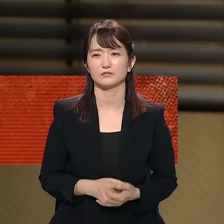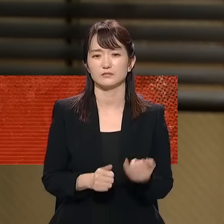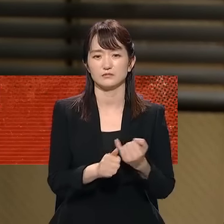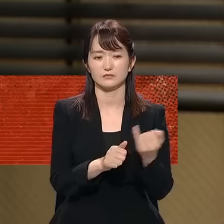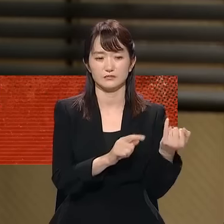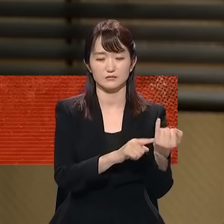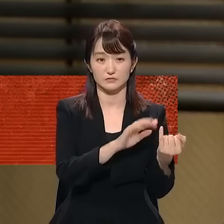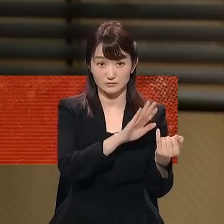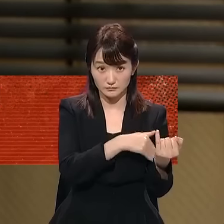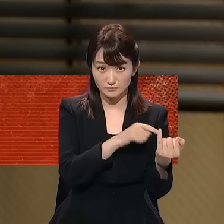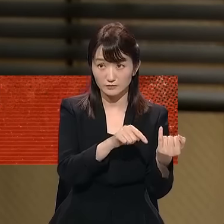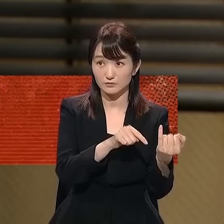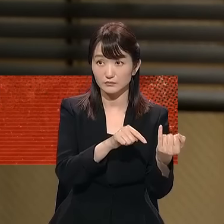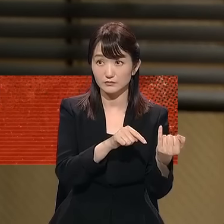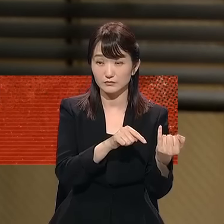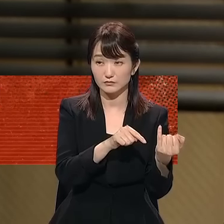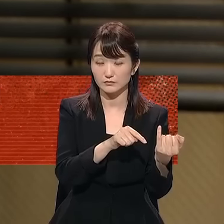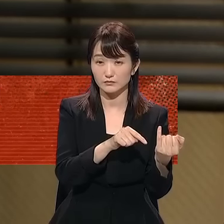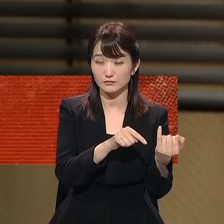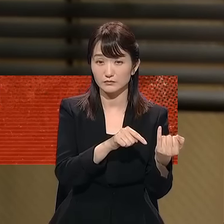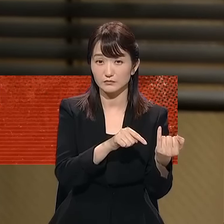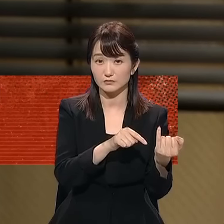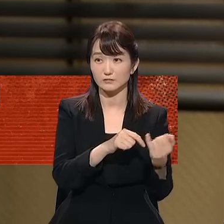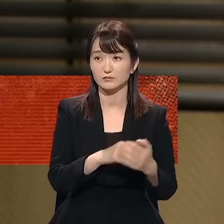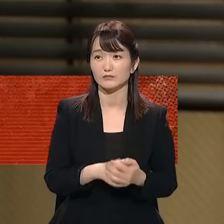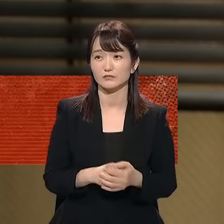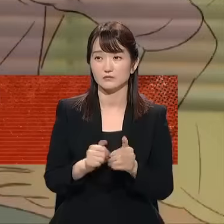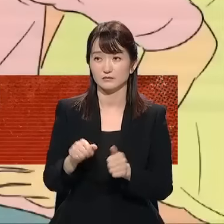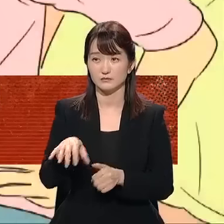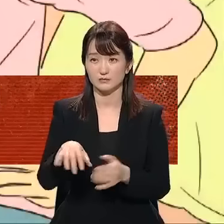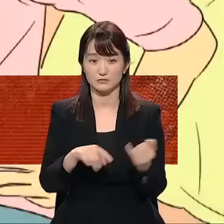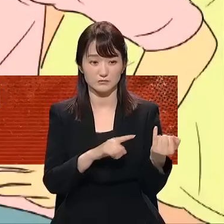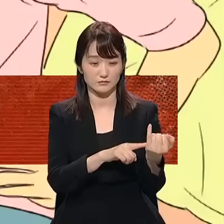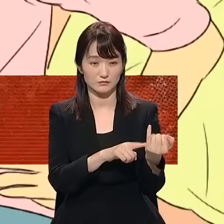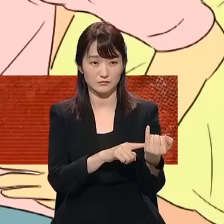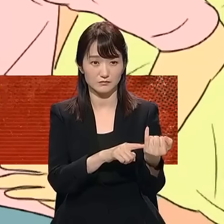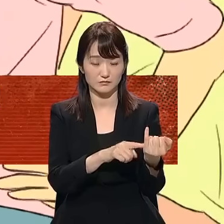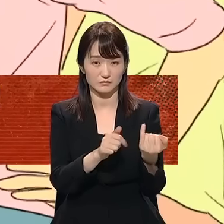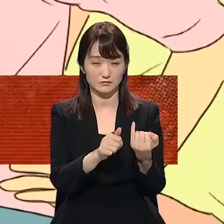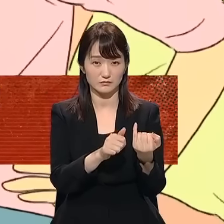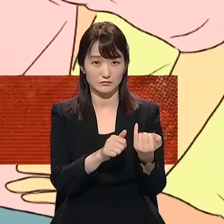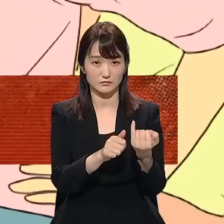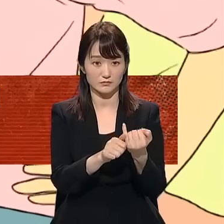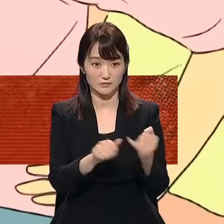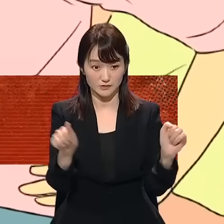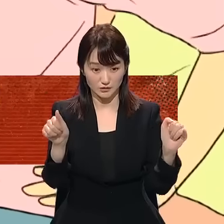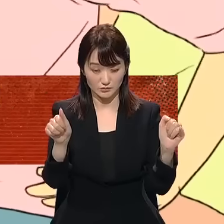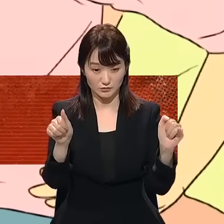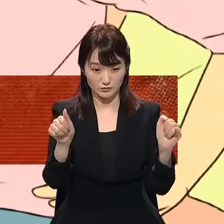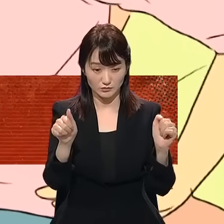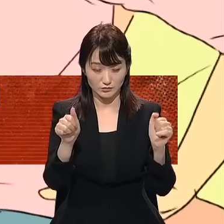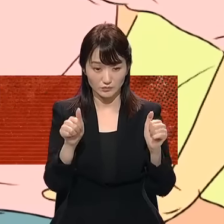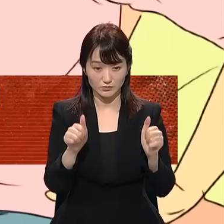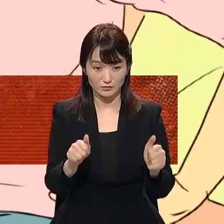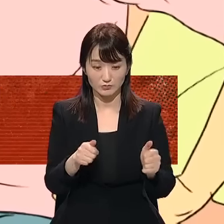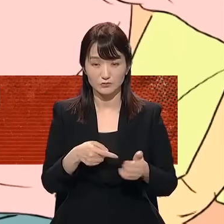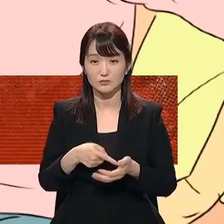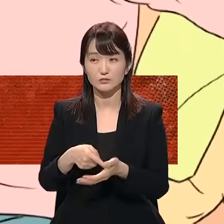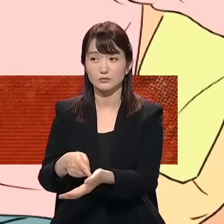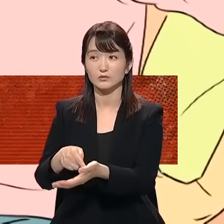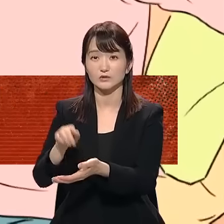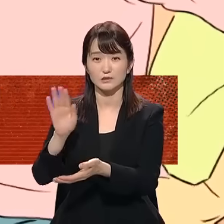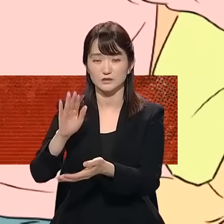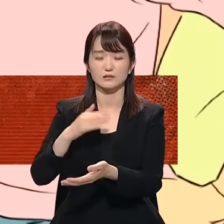거잖아요 아내가 잘못한 유책 배우자이기 때문에 법원에서 유칙 배우자의 이원 청구를 받아들어 주지 않는다는 것도 알고 있었다라고 합니다